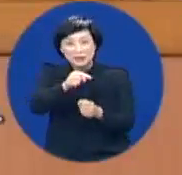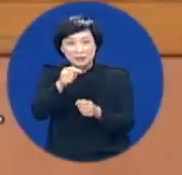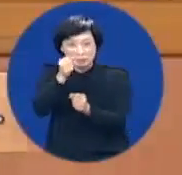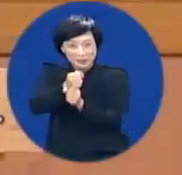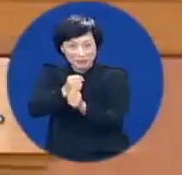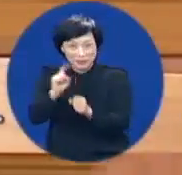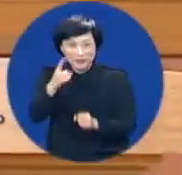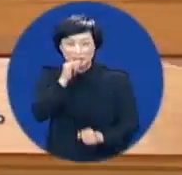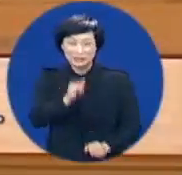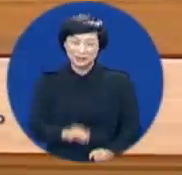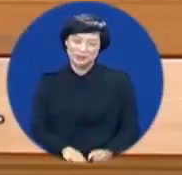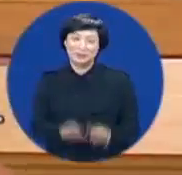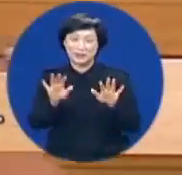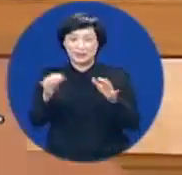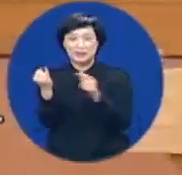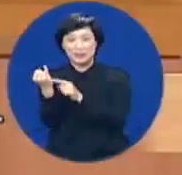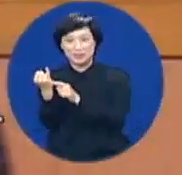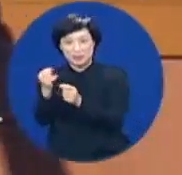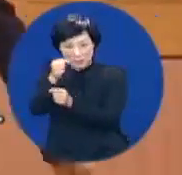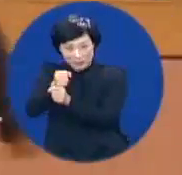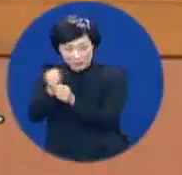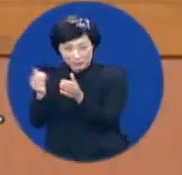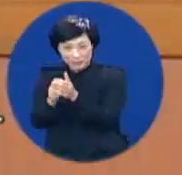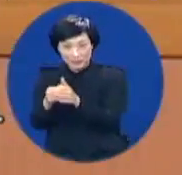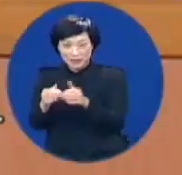하나님이 아담 앞에 세웠어요.